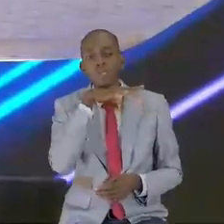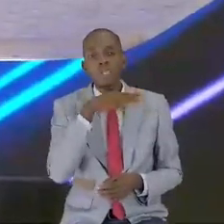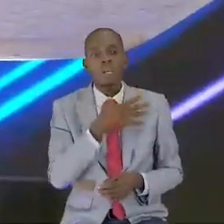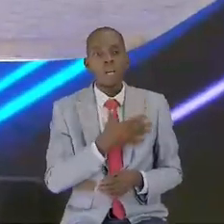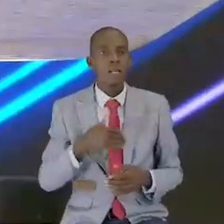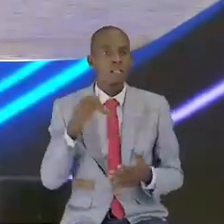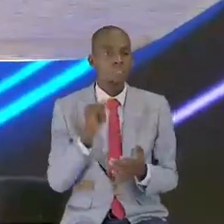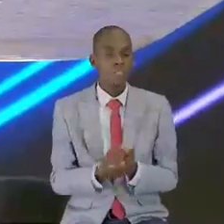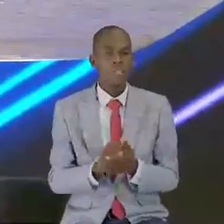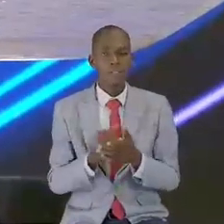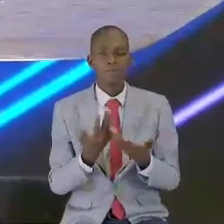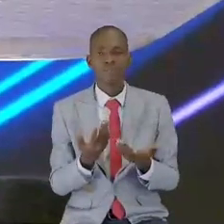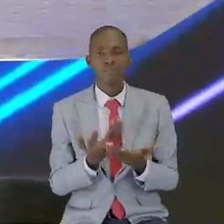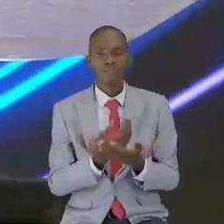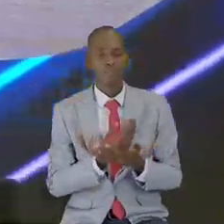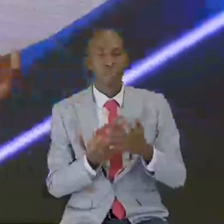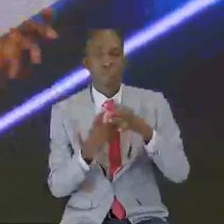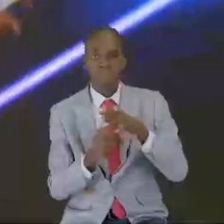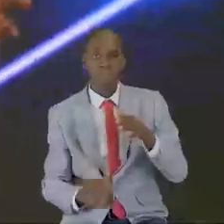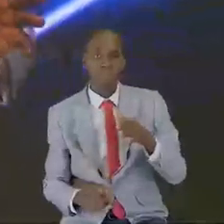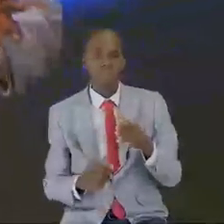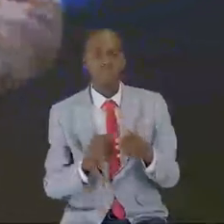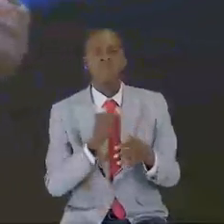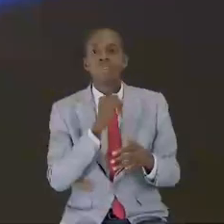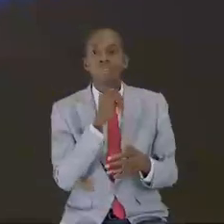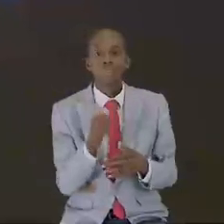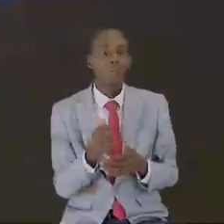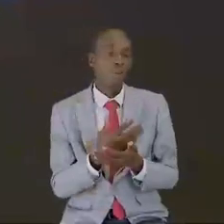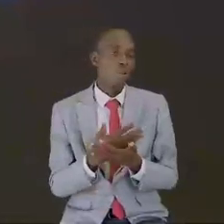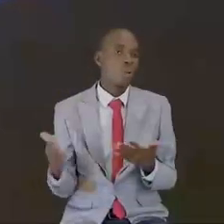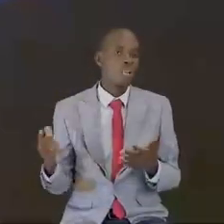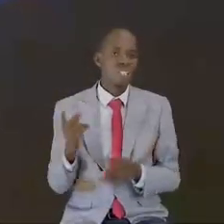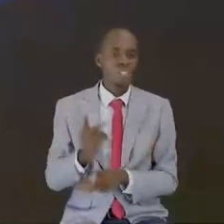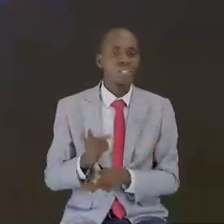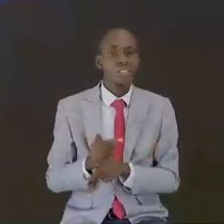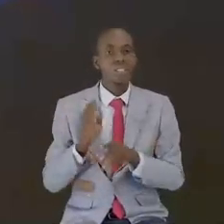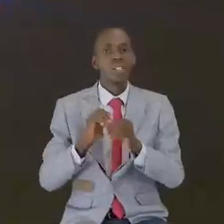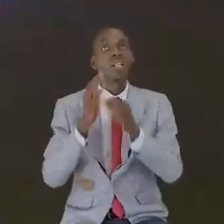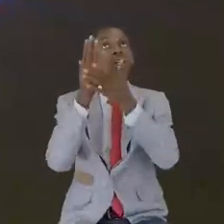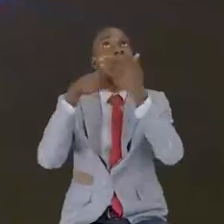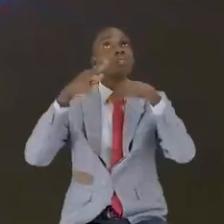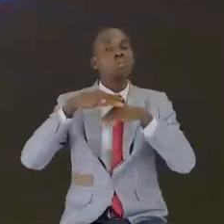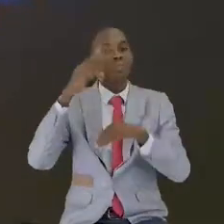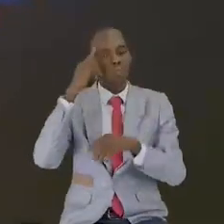flétrir, lequel vous est réservé dans les cieux. »